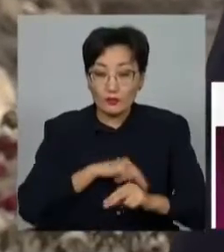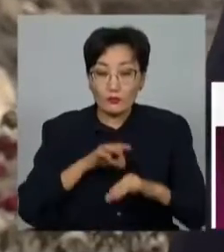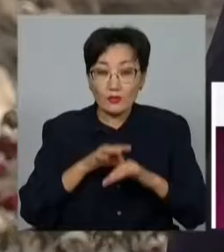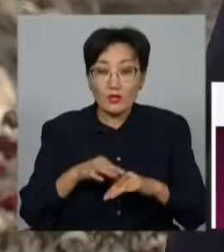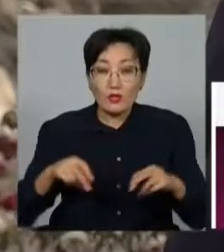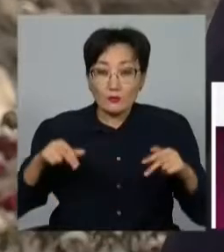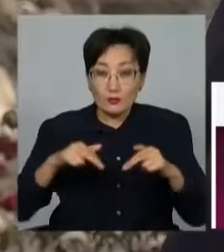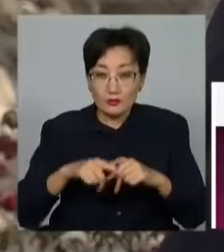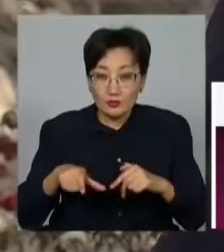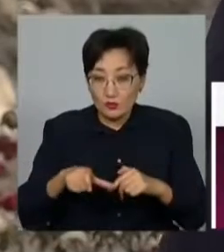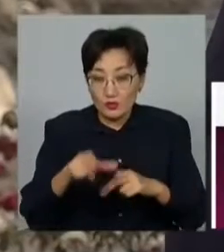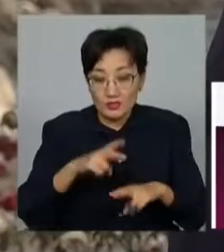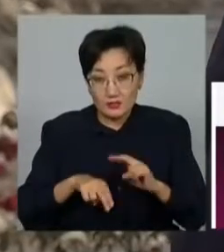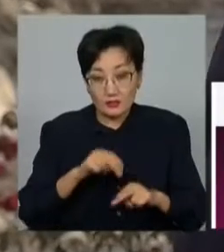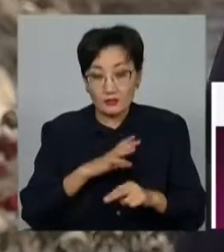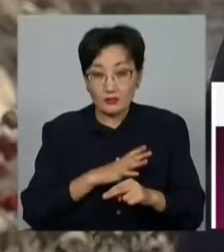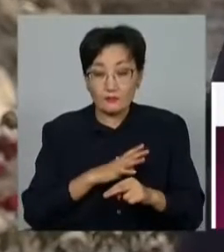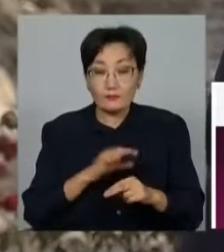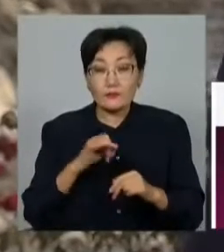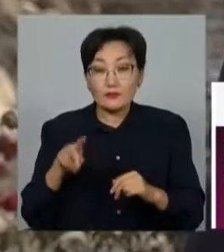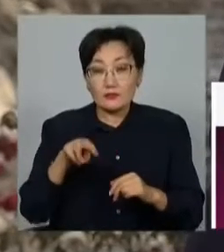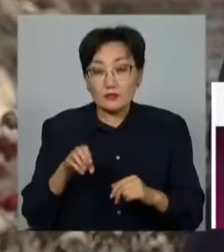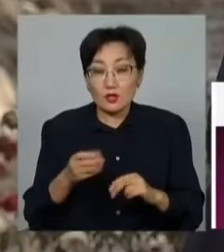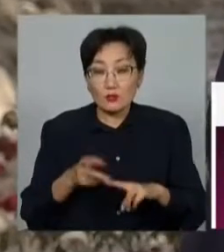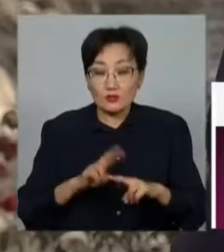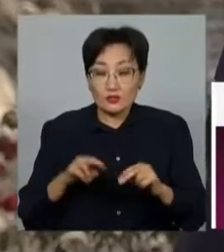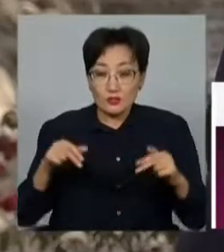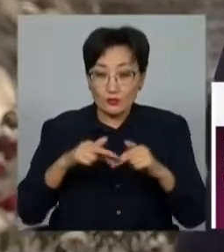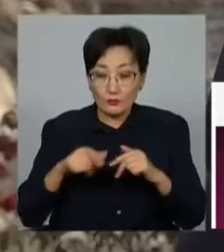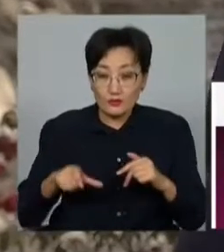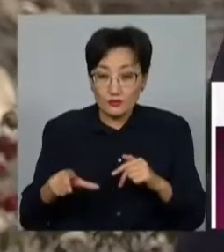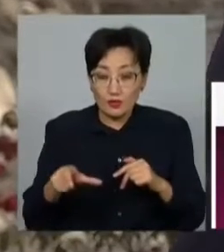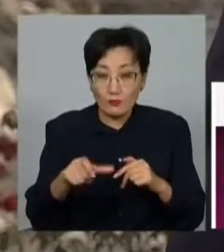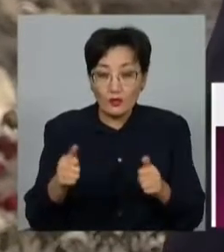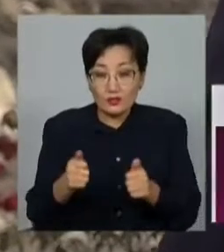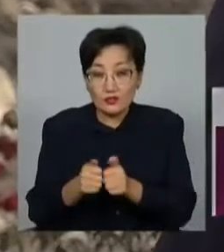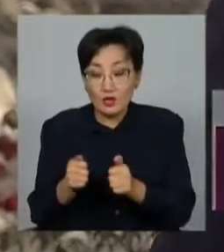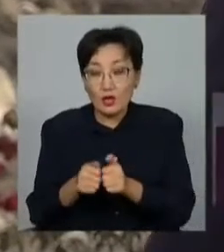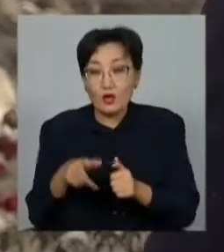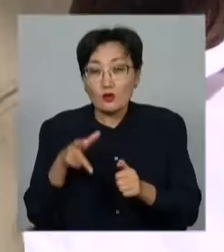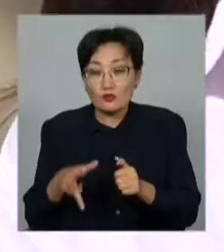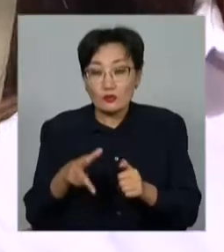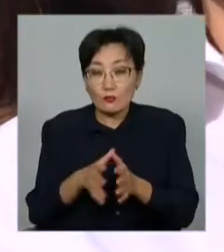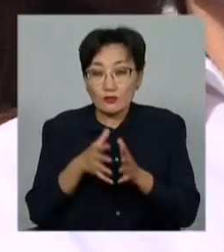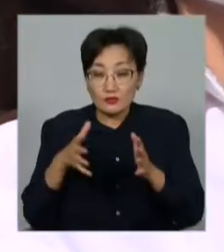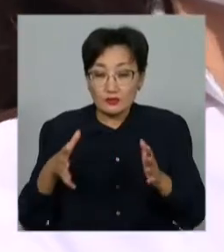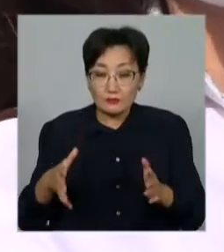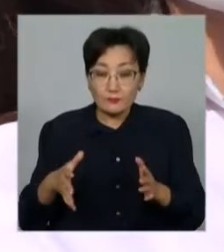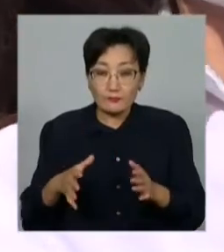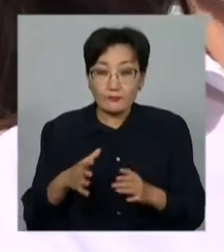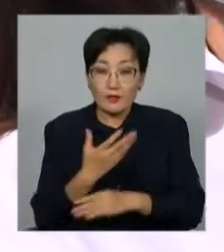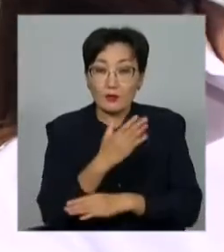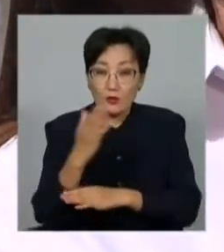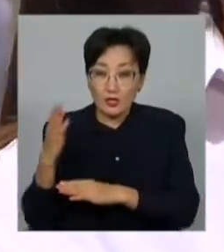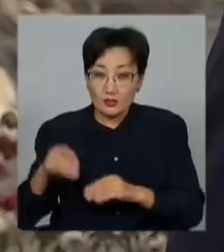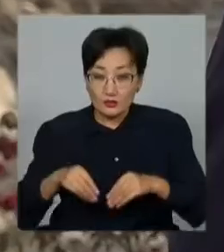жүргіншілер жолын жасалды. Және осы жаяу жүргіншілер жолының бойына 3000-нан астам жаңағы бұтал